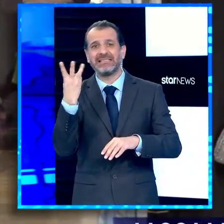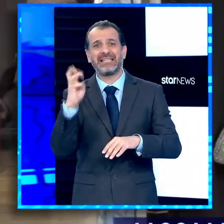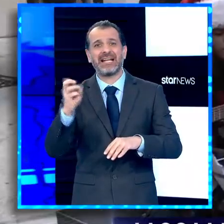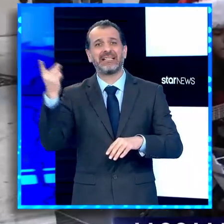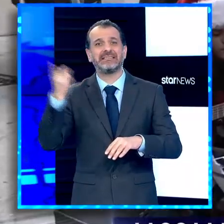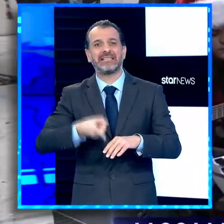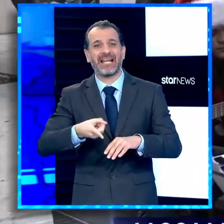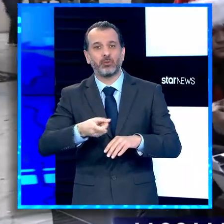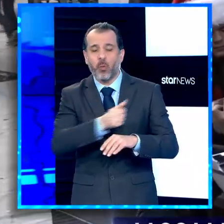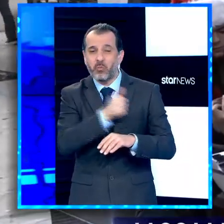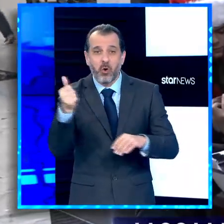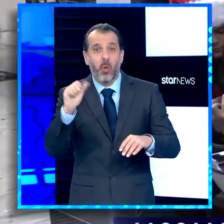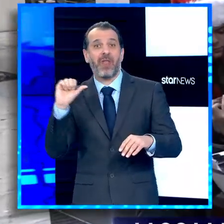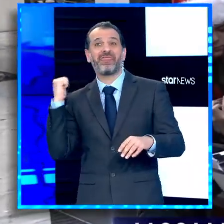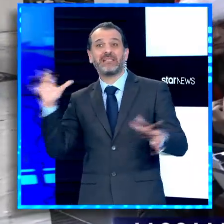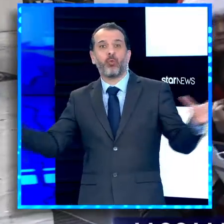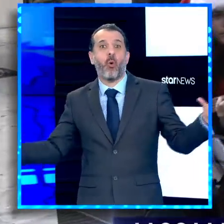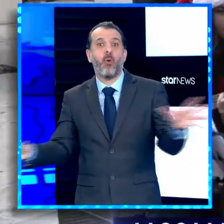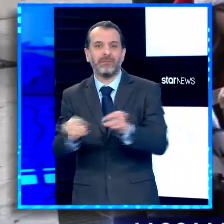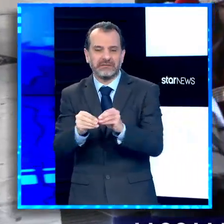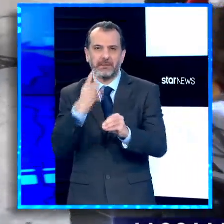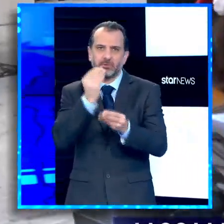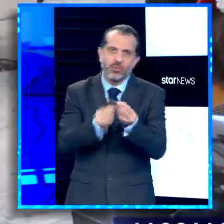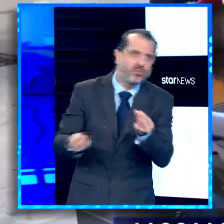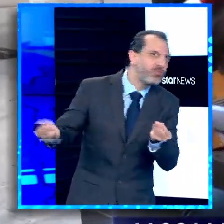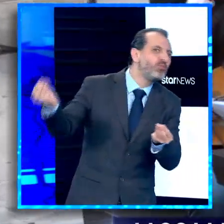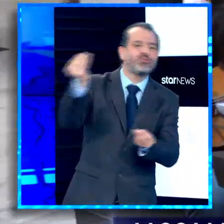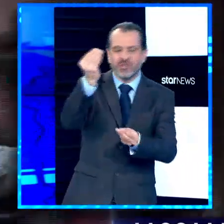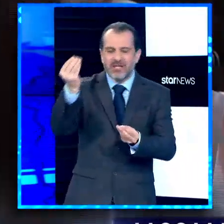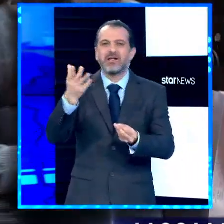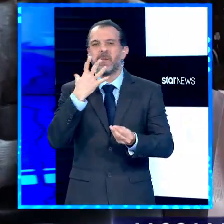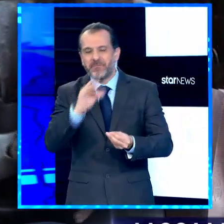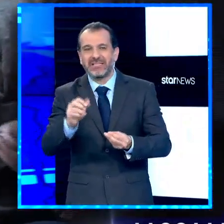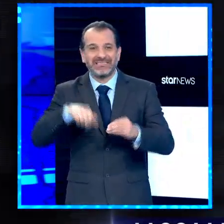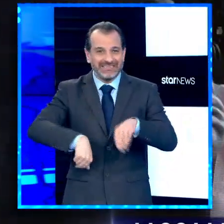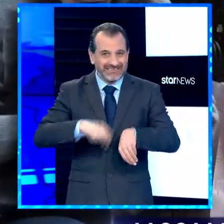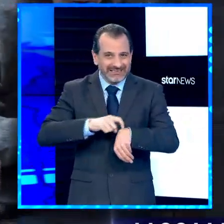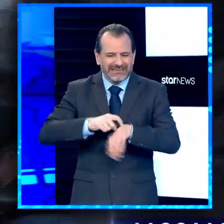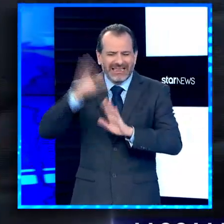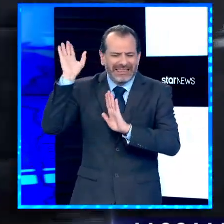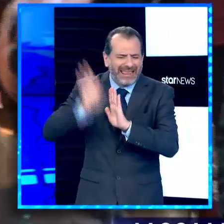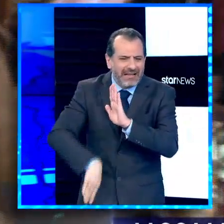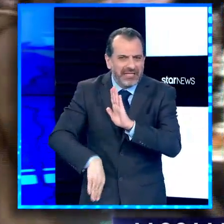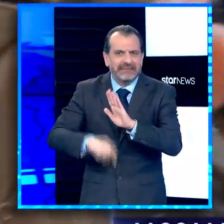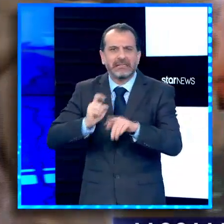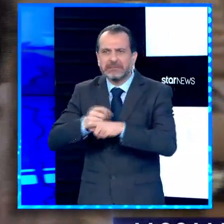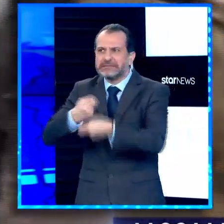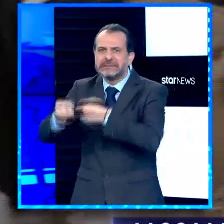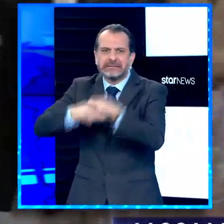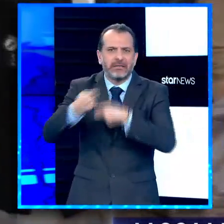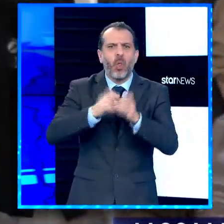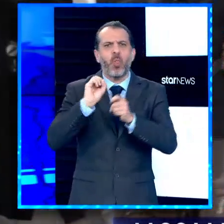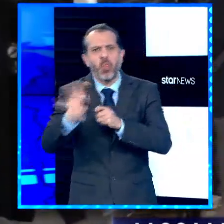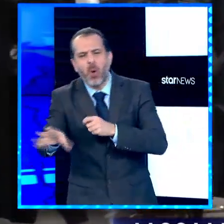από αυτές που κόπηκαν χθες το αντίστοιχο διάστημα. Μπορεί να αντιλαμβάνεσαι ότι πολλοί είναι εκείνοι που άφησαν σήμερα τελευταία στιγμή να κάνουν τα δώρα, να